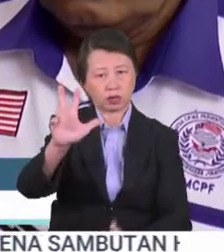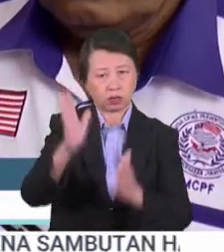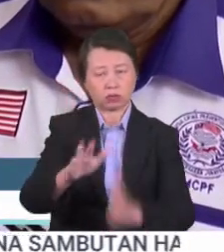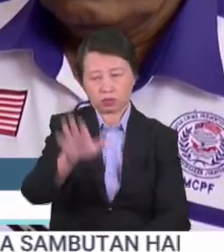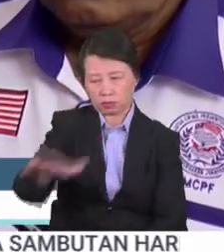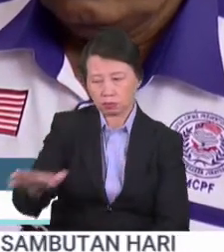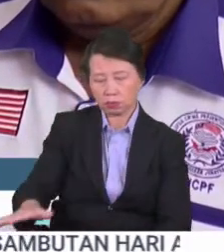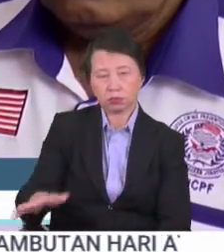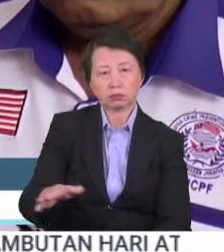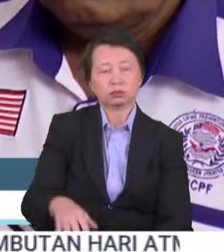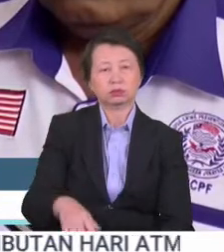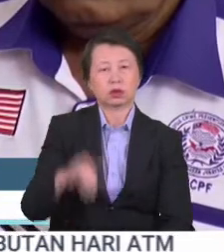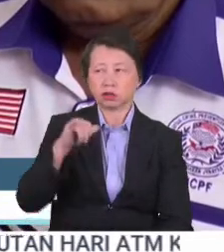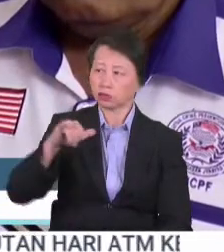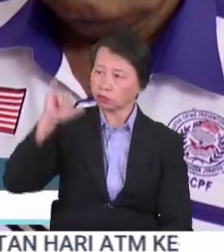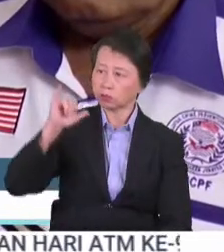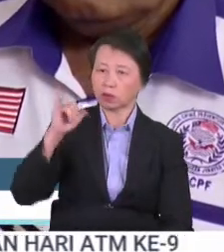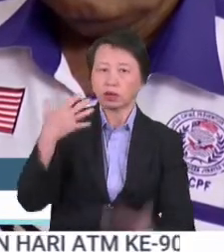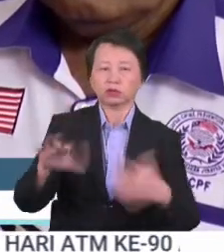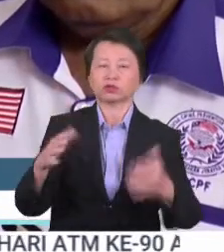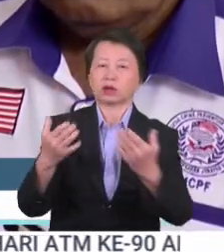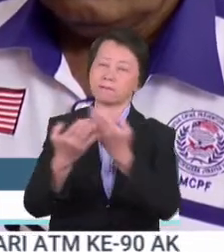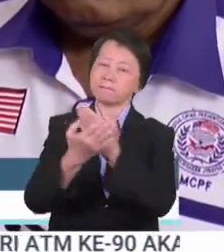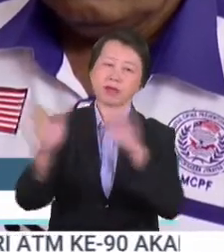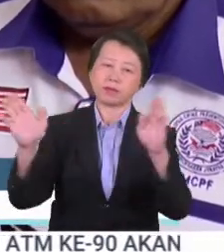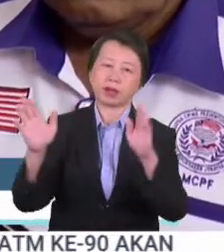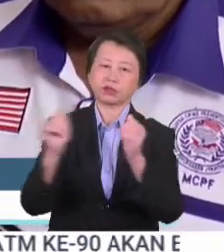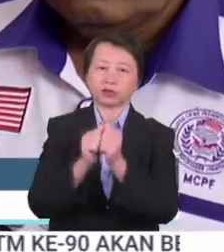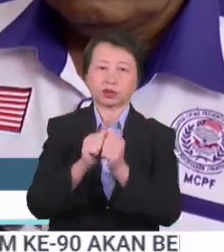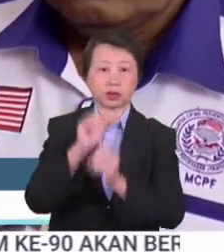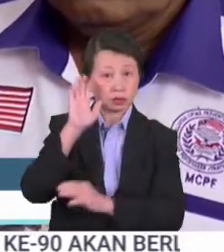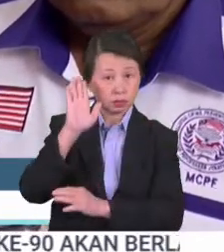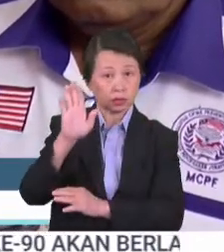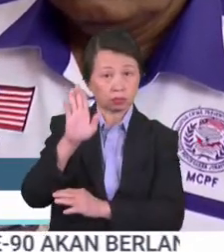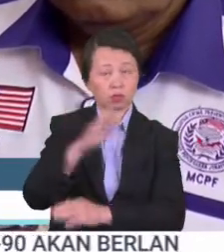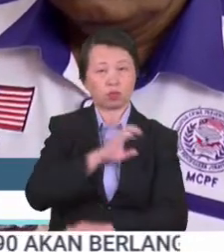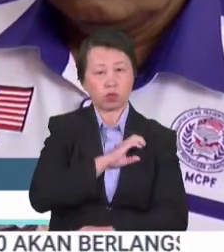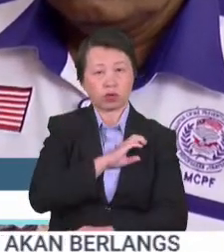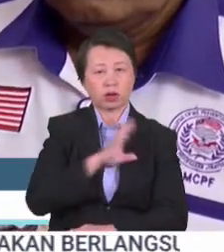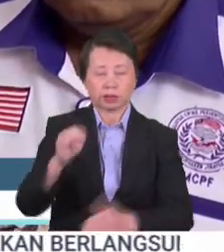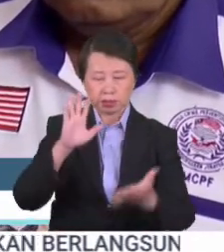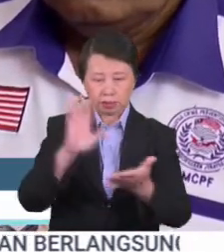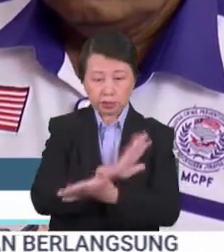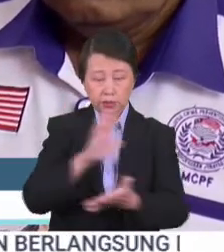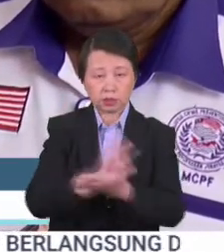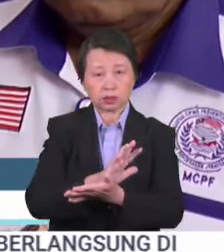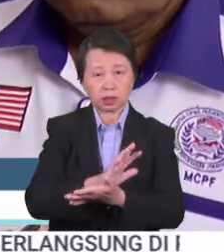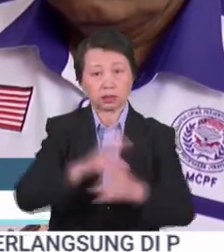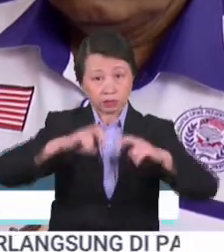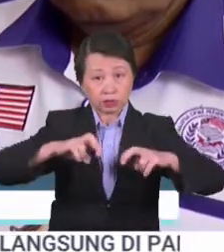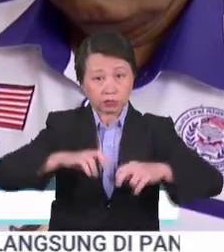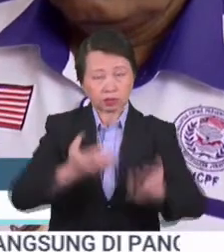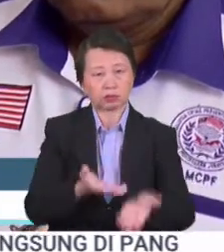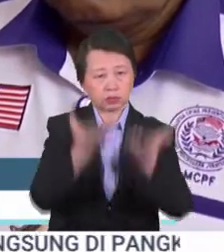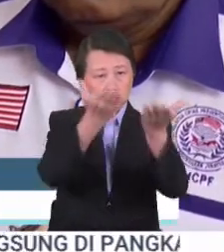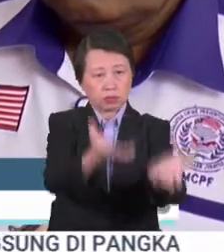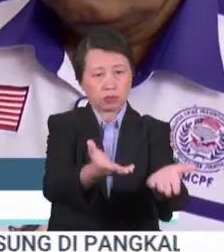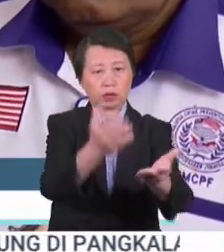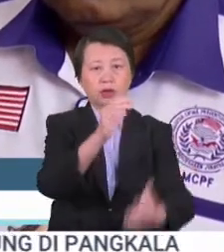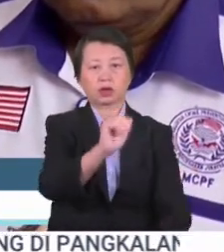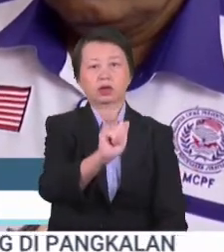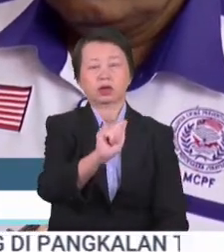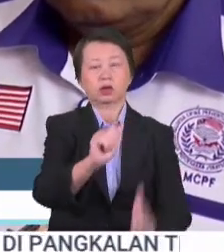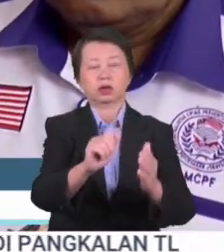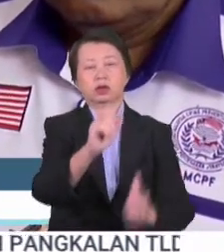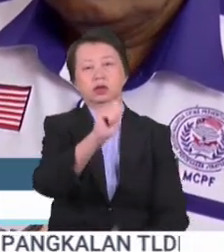semalam telah dibebaskan dengan jamin polis kertas kesihatan apa dirujuk ke pejabat